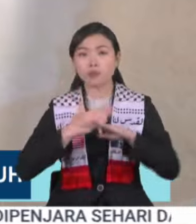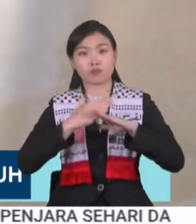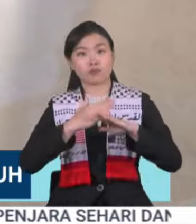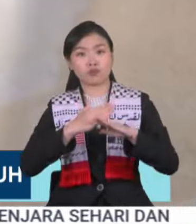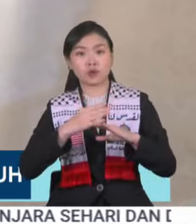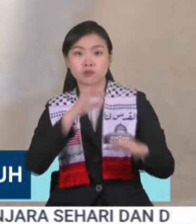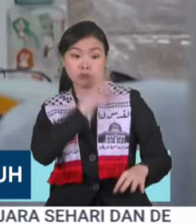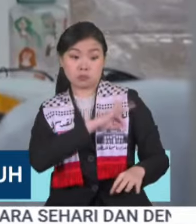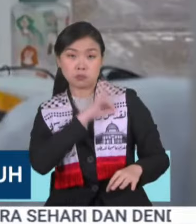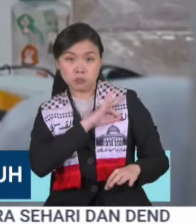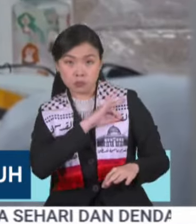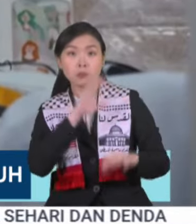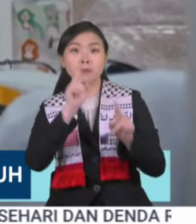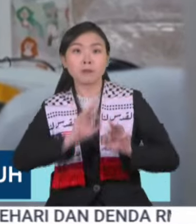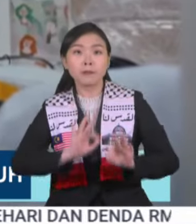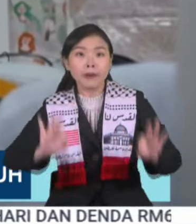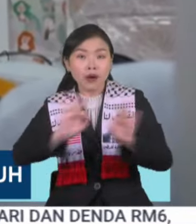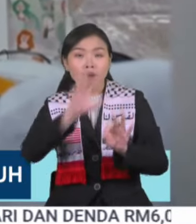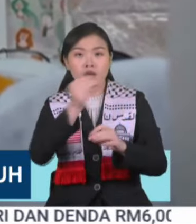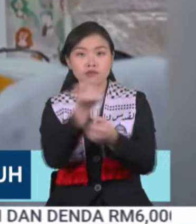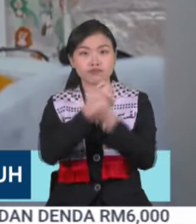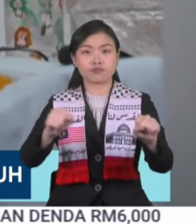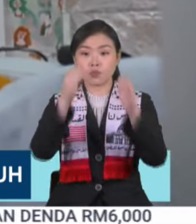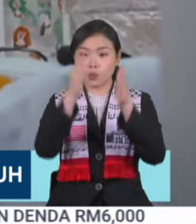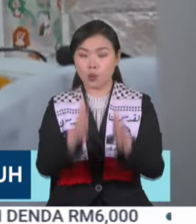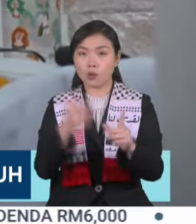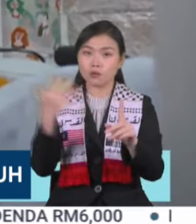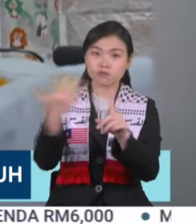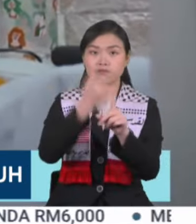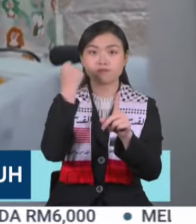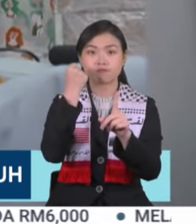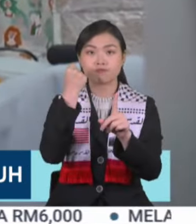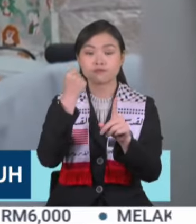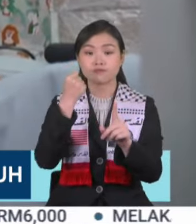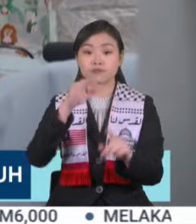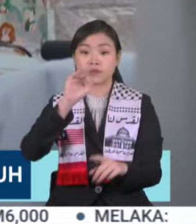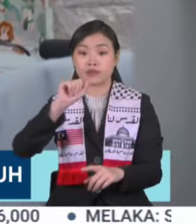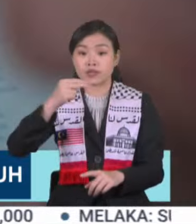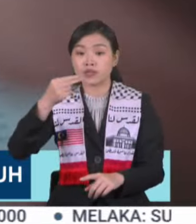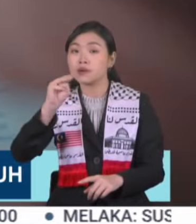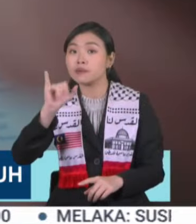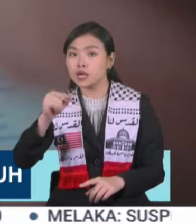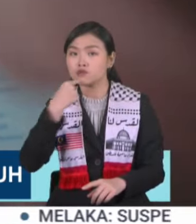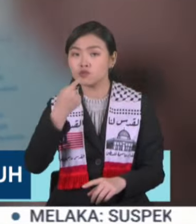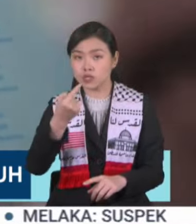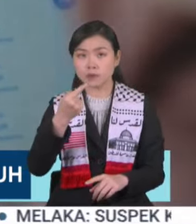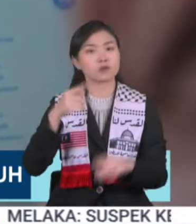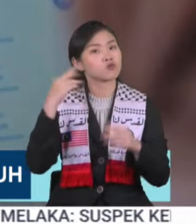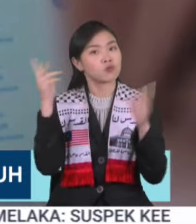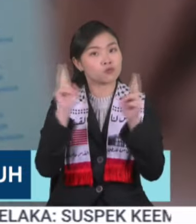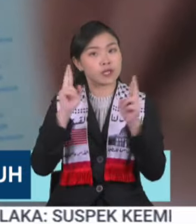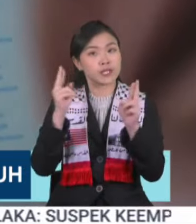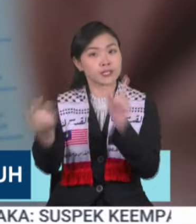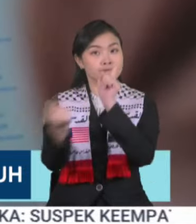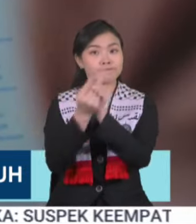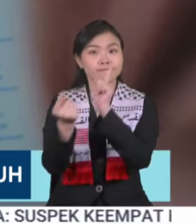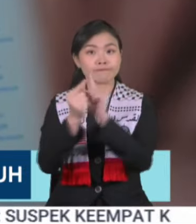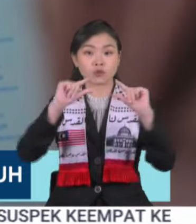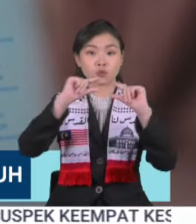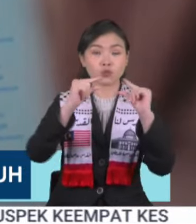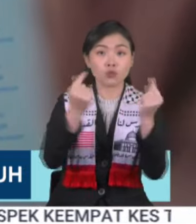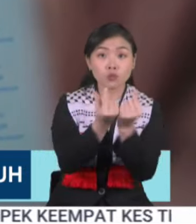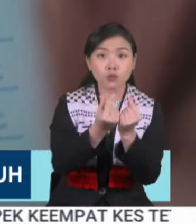bagi melindungi kepentingan dan keselamatan pengguna tercapai. Fahmi juga sedia berjumpa dengan Gabungan Internet Asia atau